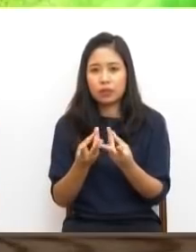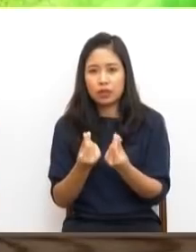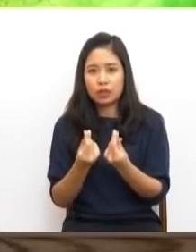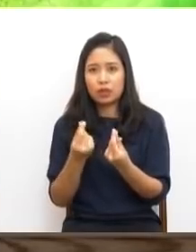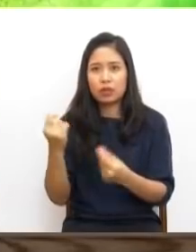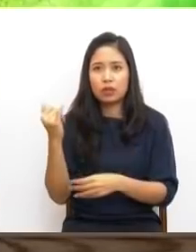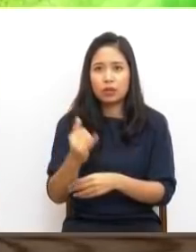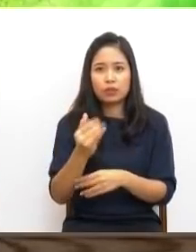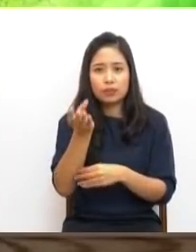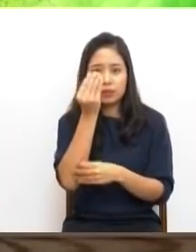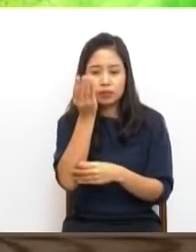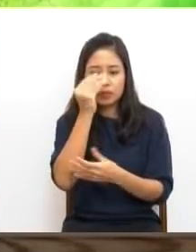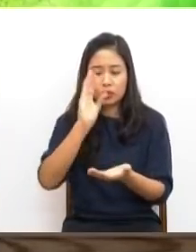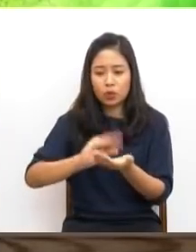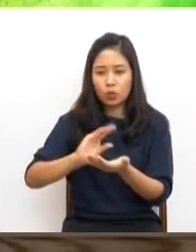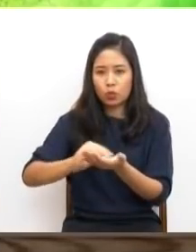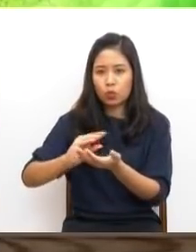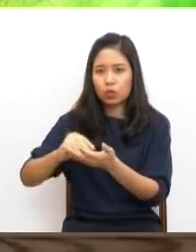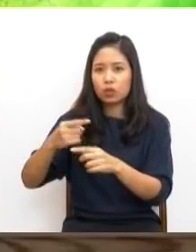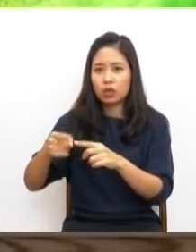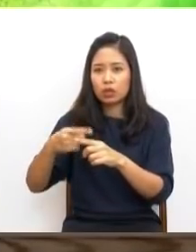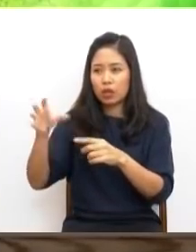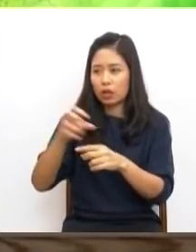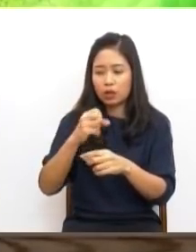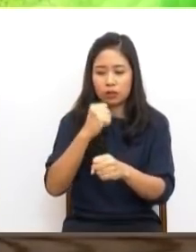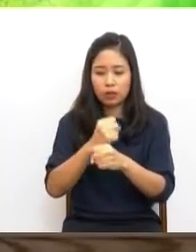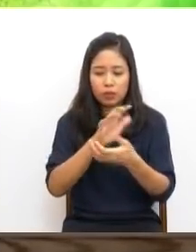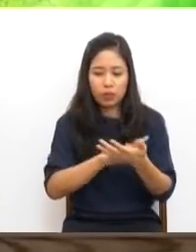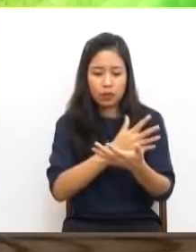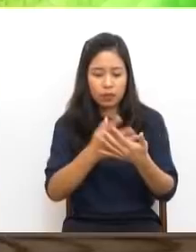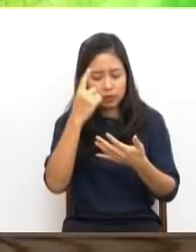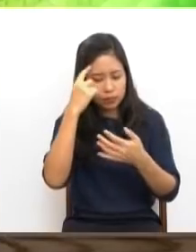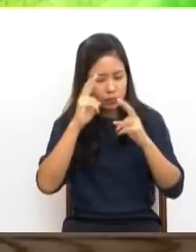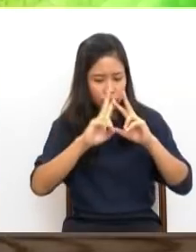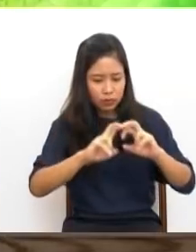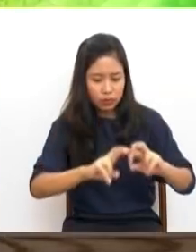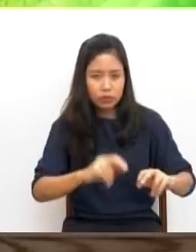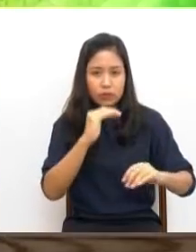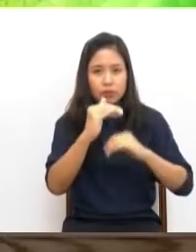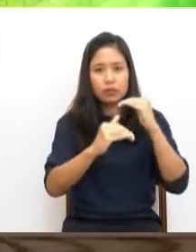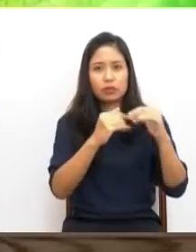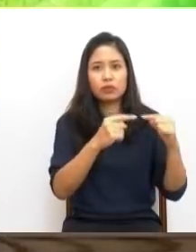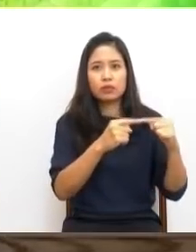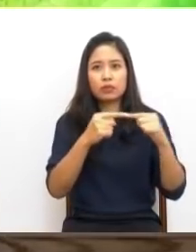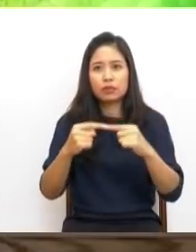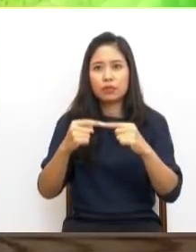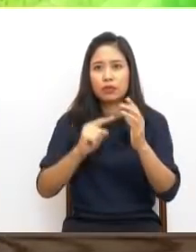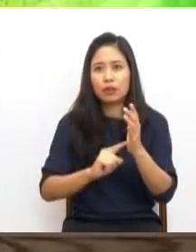ศึกษาข้อมูลเพื่อจะดำเนินการในส่วนใดที่มีเหตุผลและความจำเป็นเร่งด่วนก่อนในระยะเริ่ม